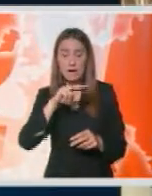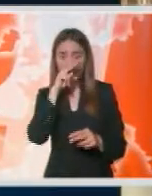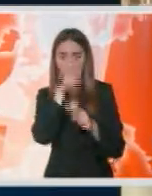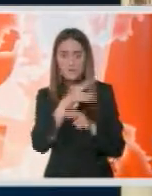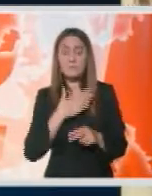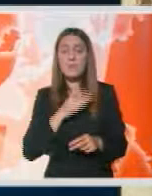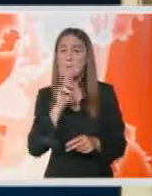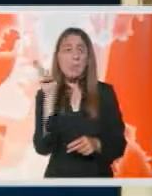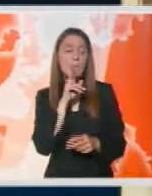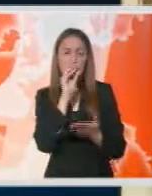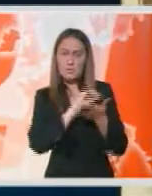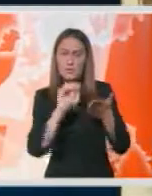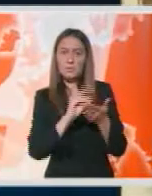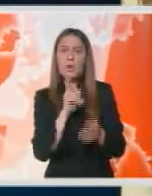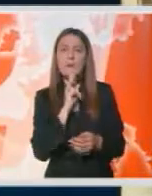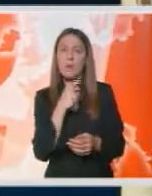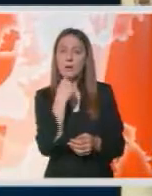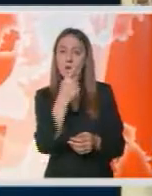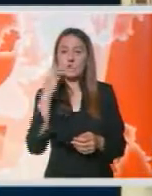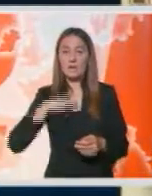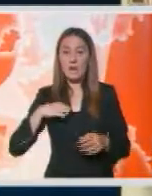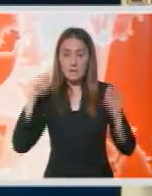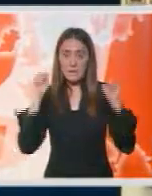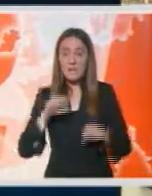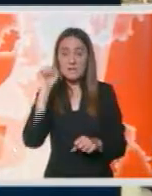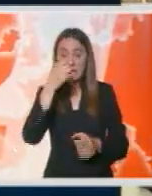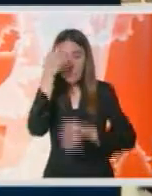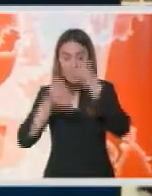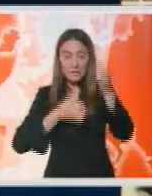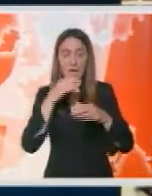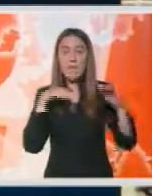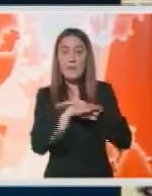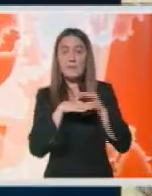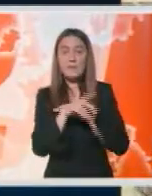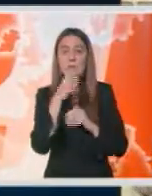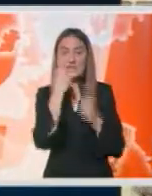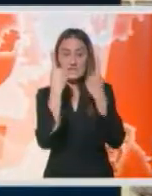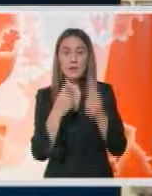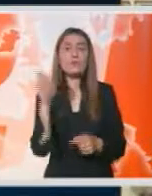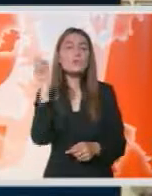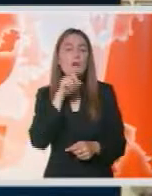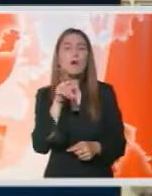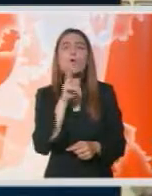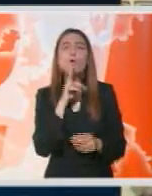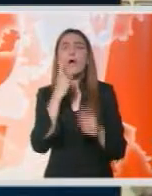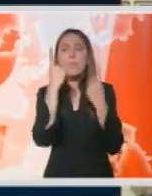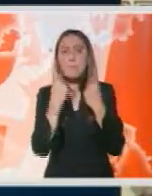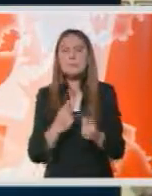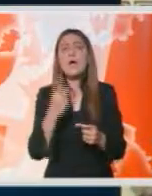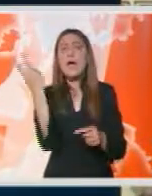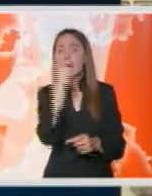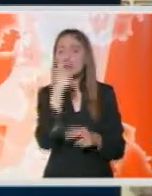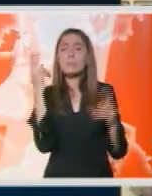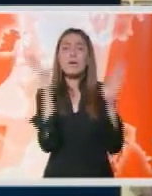svojim neobičajenim odredbama koje nalažu organima vlasti da provjeravaju imigrantski status svakoga za koga postoji